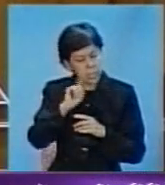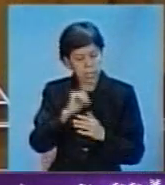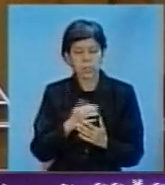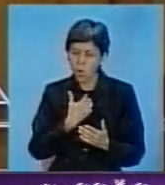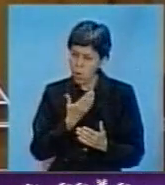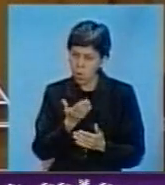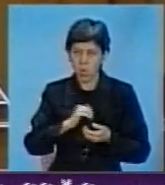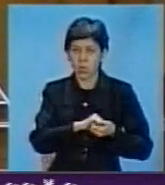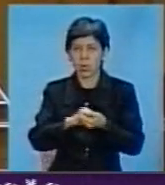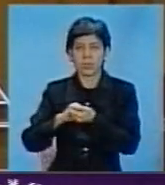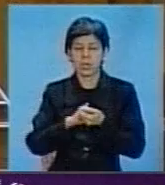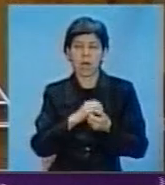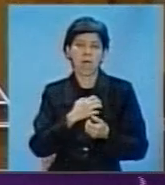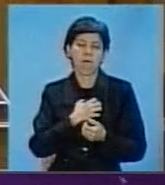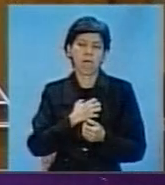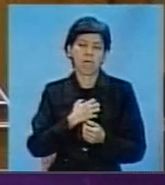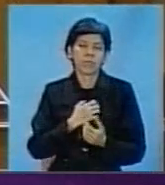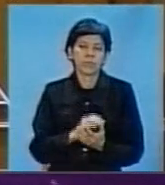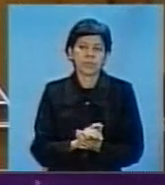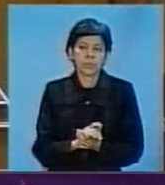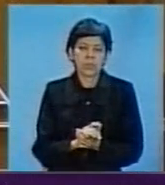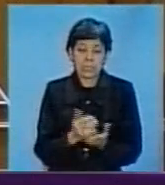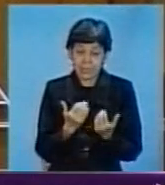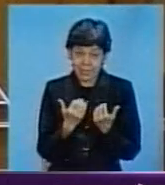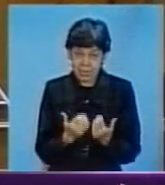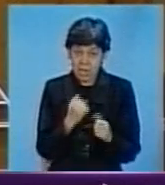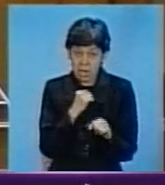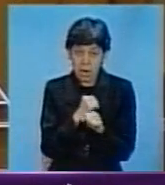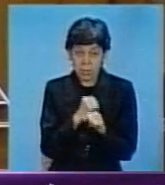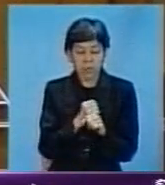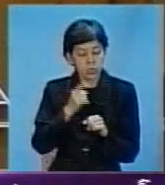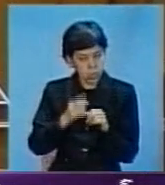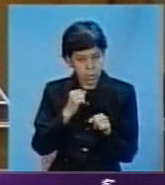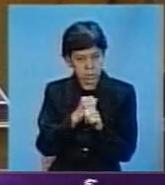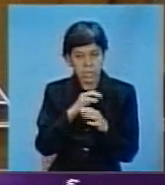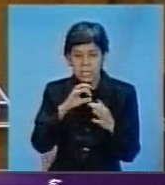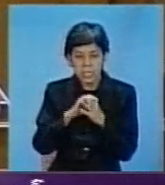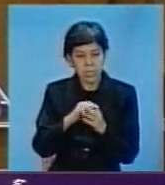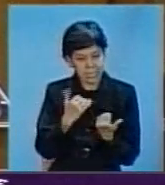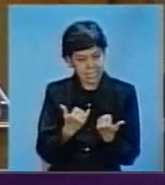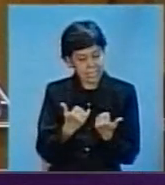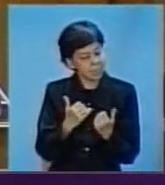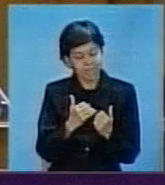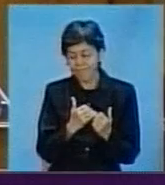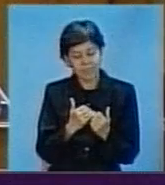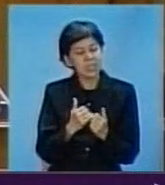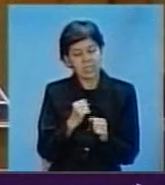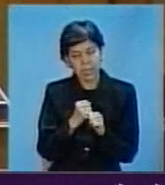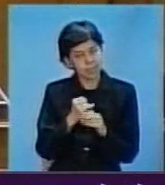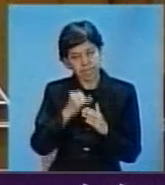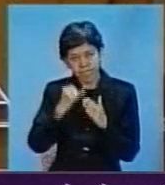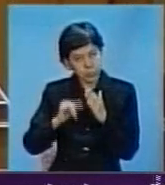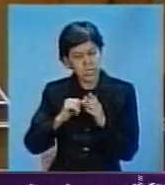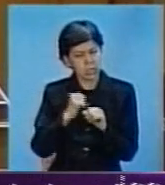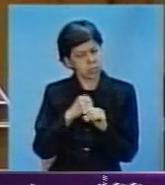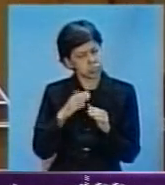เมืองอย่างไรเพื่อทำสิ่งนี้งานนี้ไม่มีทางเสร็จในอายุของรัฐบาลชุดนี้และก็ไ